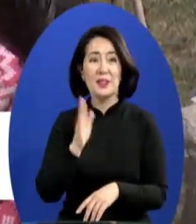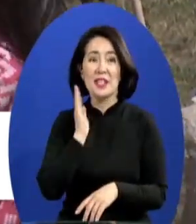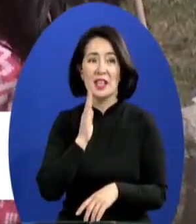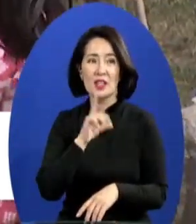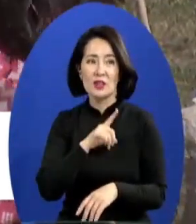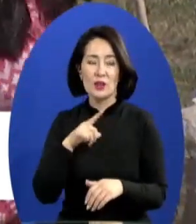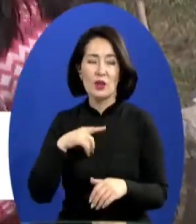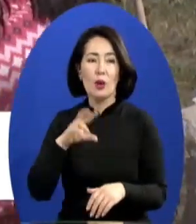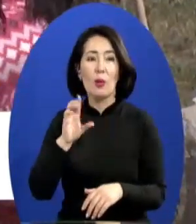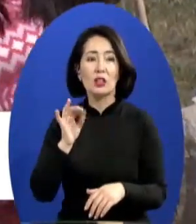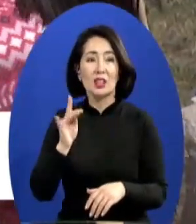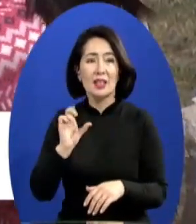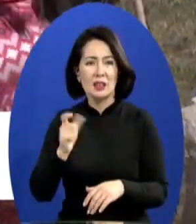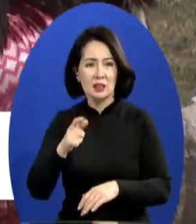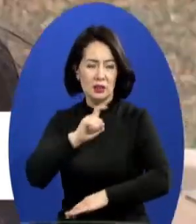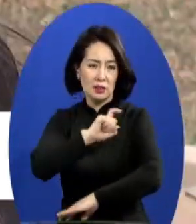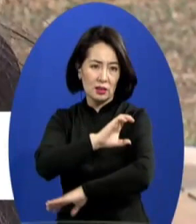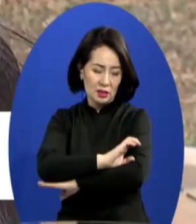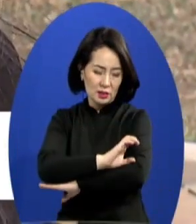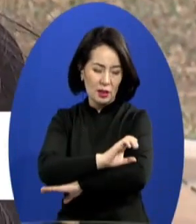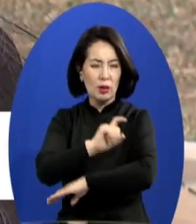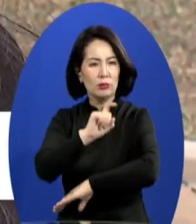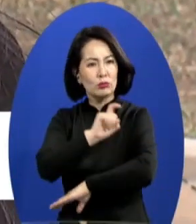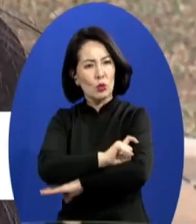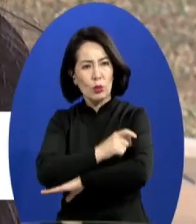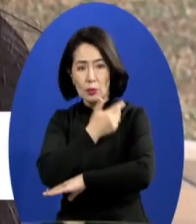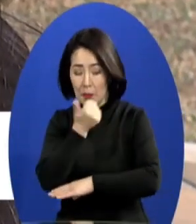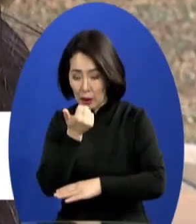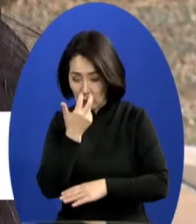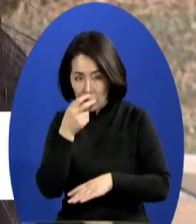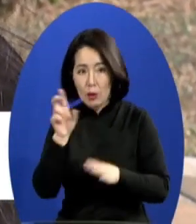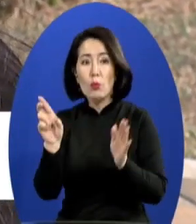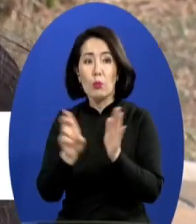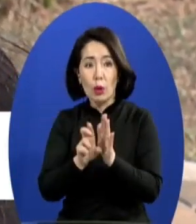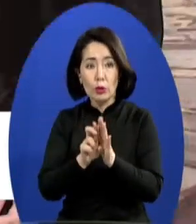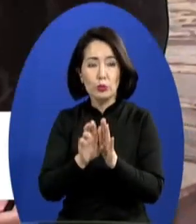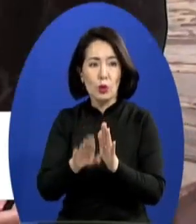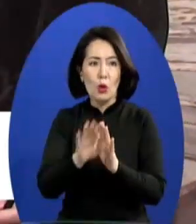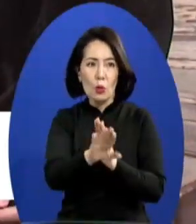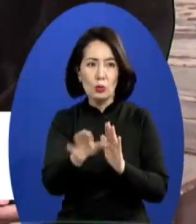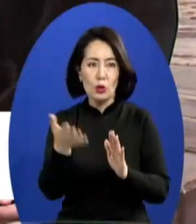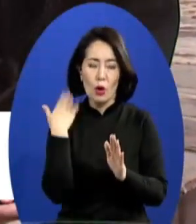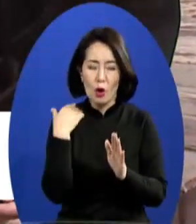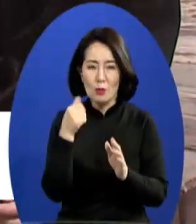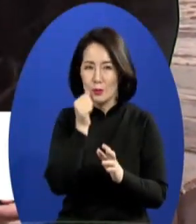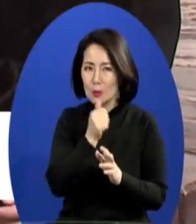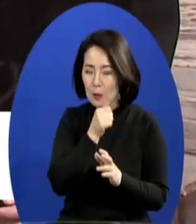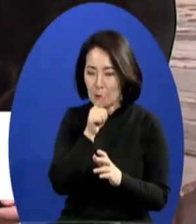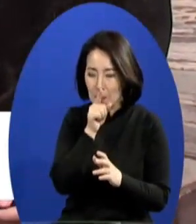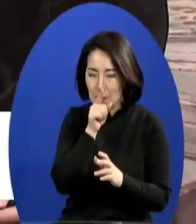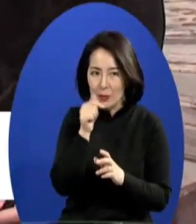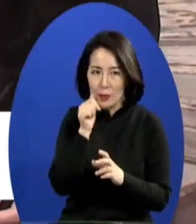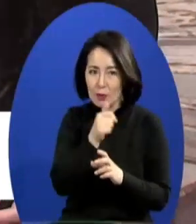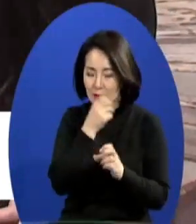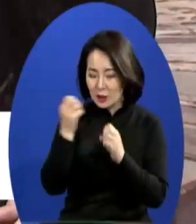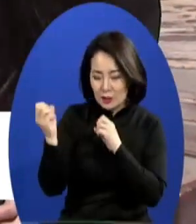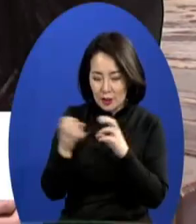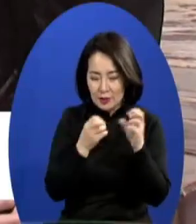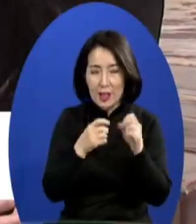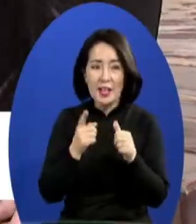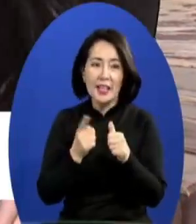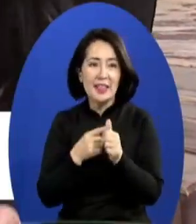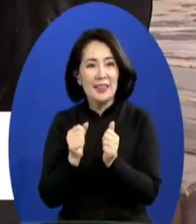болор цэцэг хичээл сургууль орохгүй байгаа энэ үеийг боломж гэж харж байна. Жишээ нь хүүхэд нь өмнө нь ярьдаггүй байсан нууцаа хуваалцаж хинтээ хэрхэн